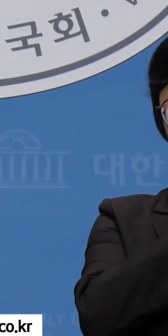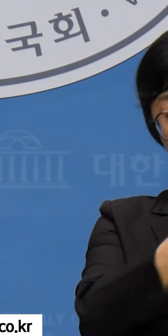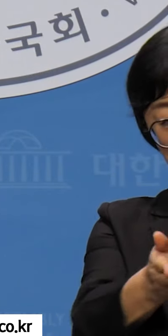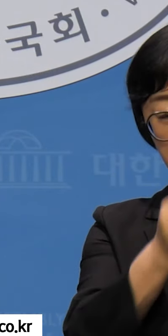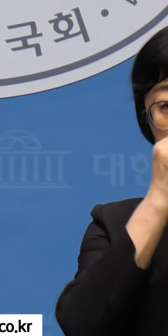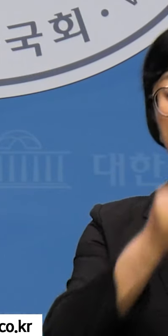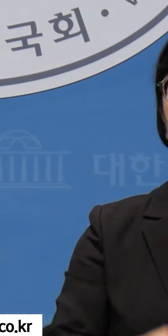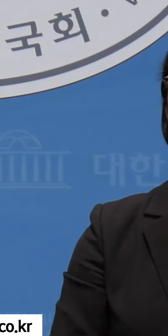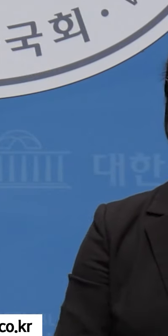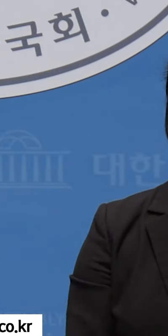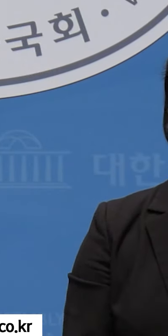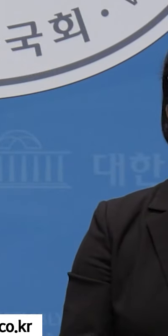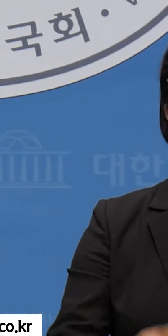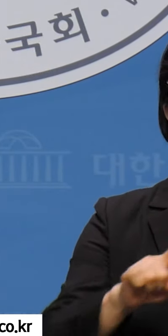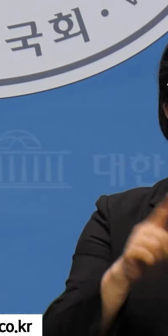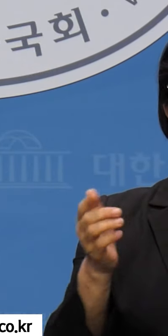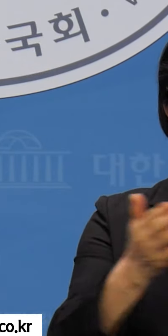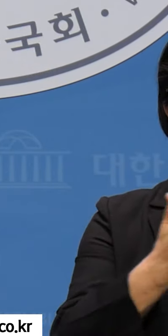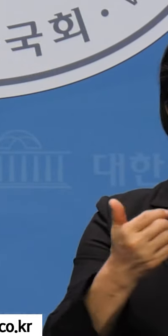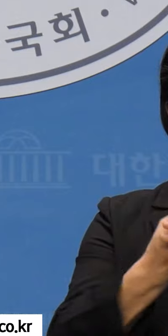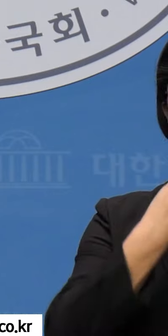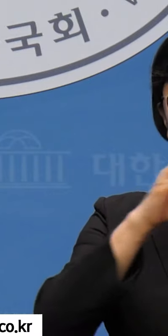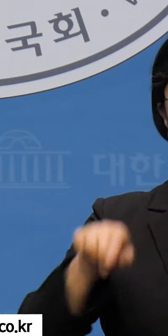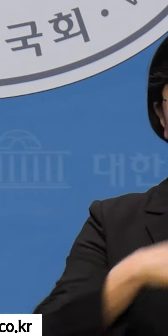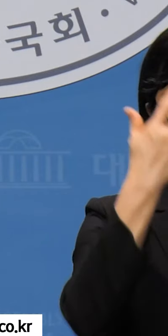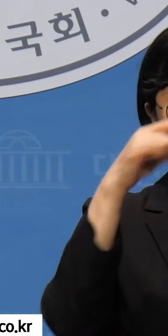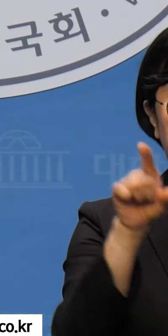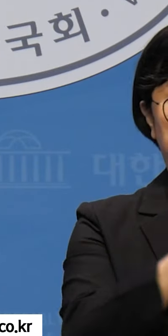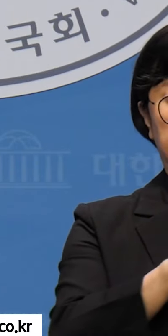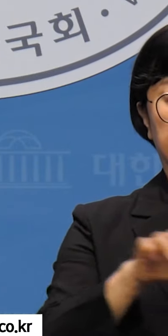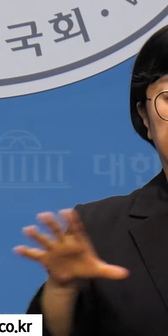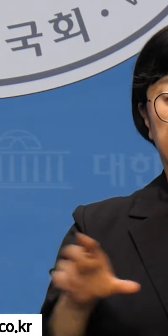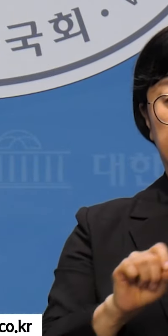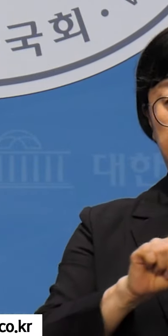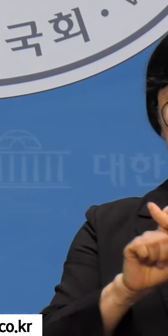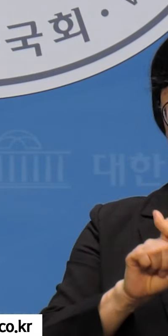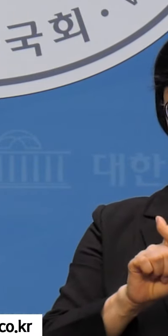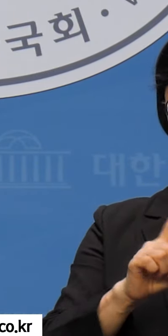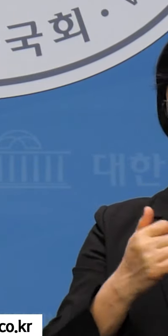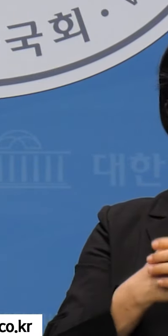외면하고 있다. 이에 우리 수도권 기독교 총연합회 수기총은